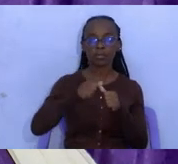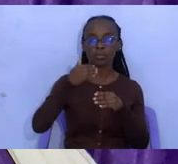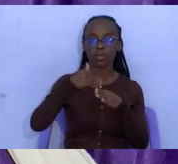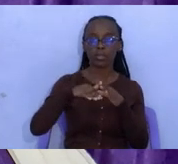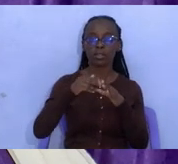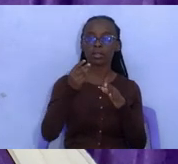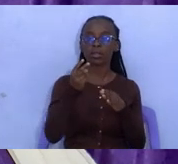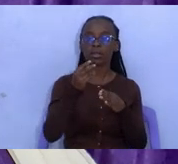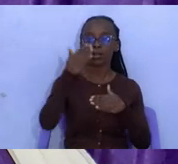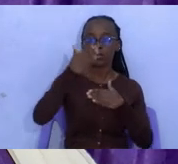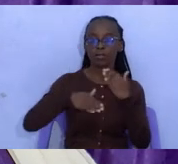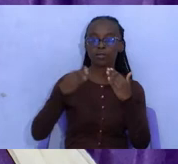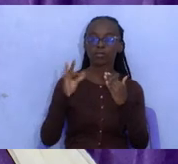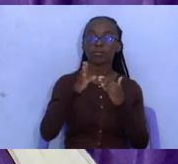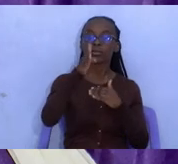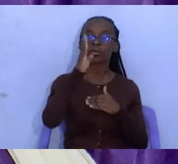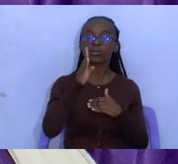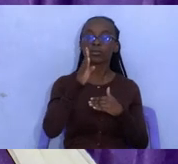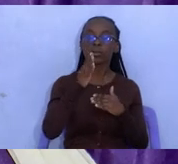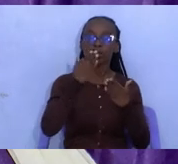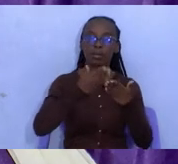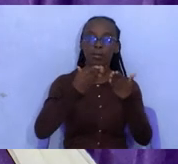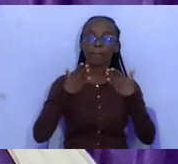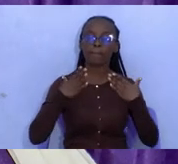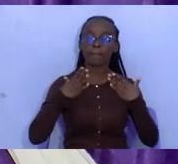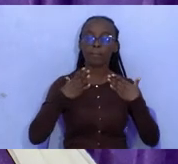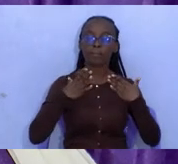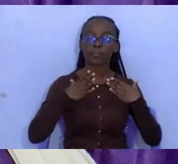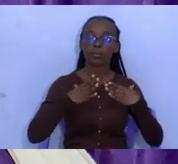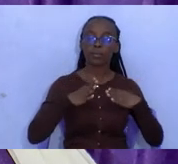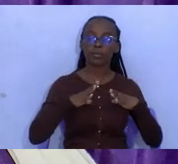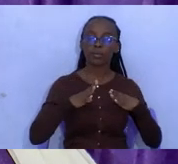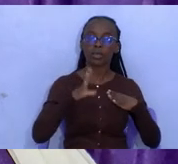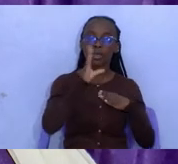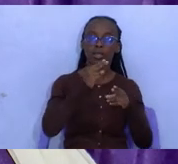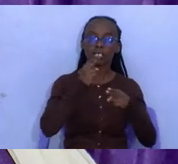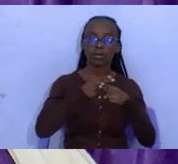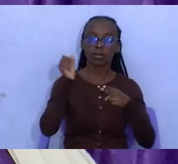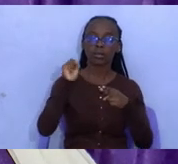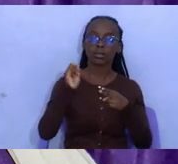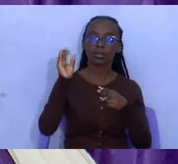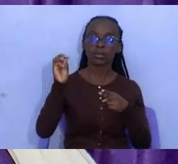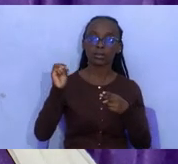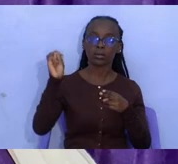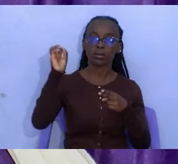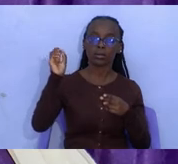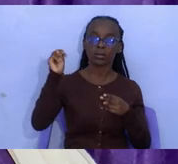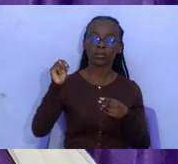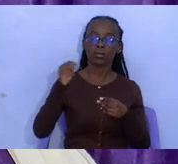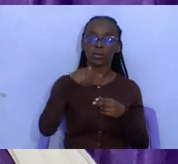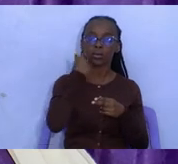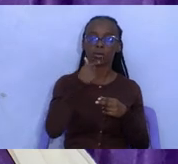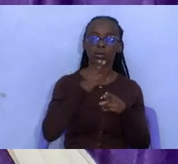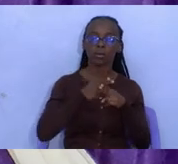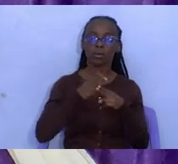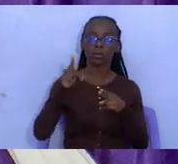Mungu. Sasa basi peleka watu Yafa ukamwite Simoni aitwaye Petro. Wacha